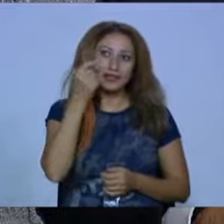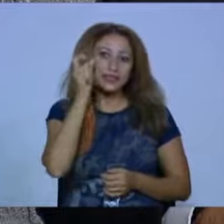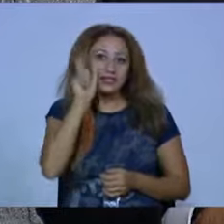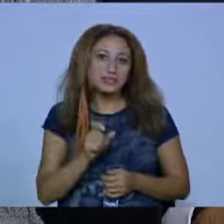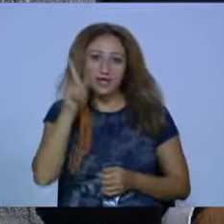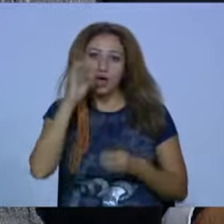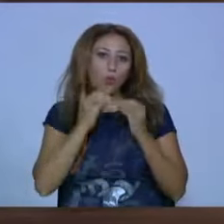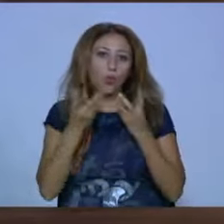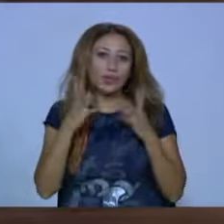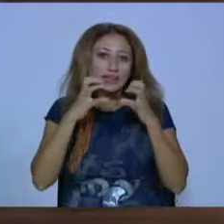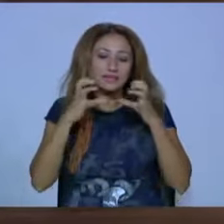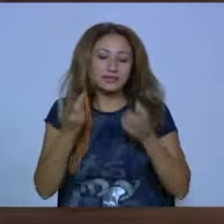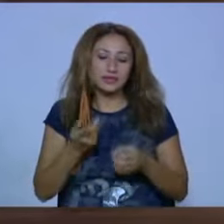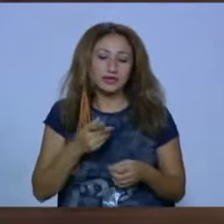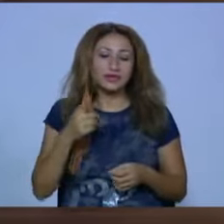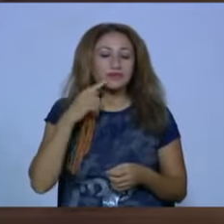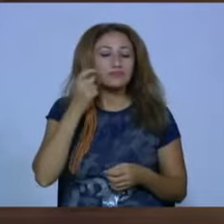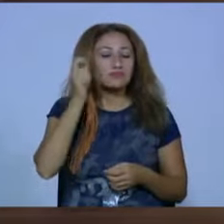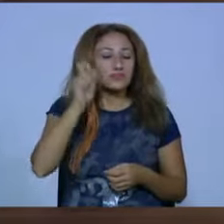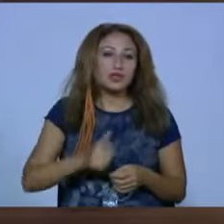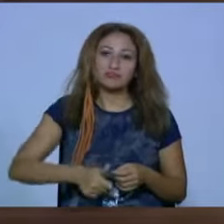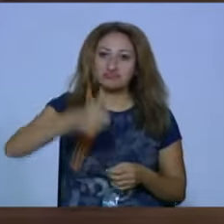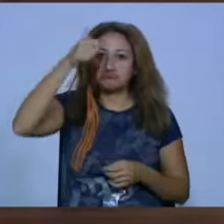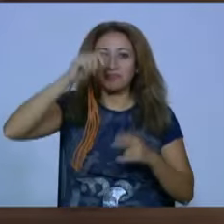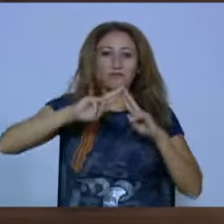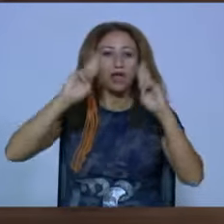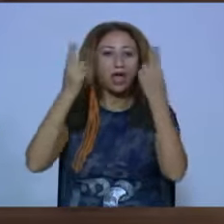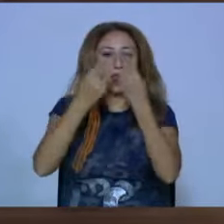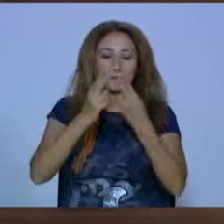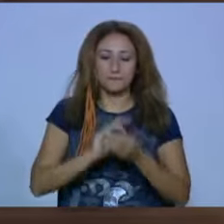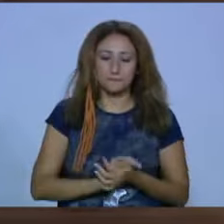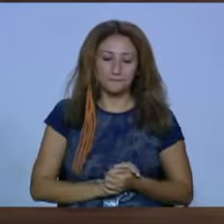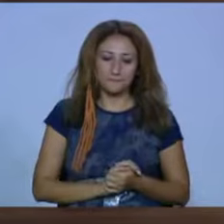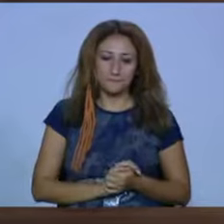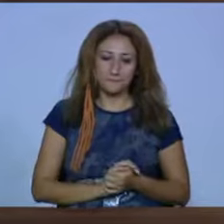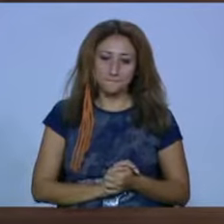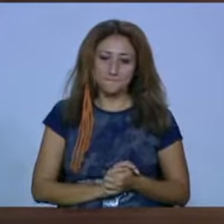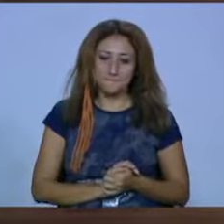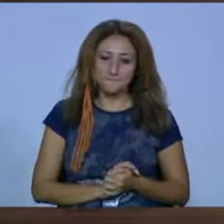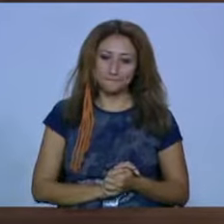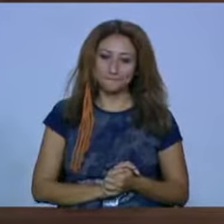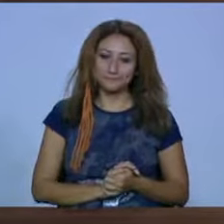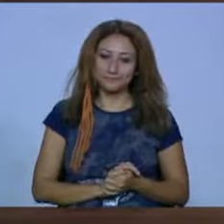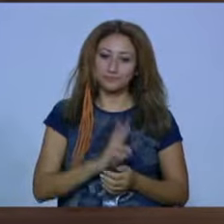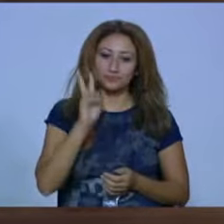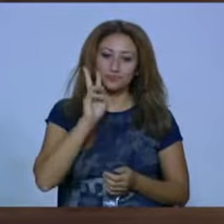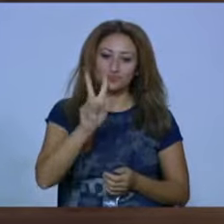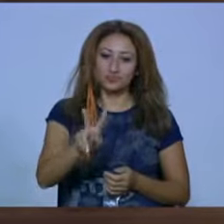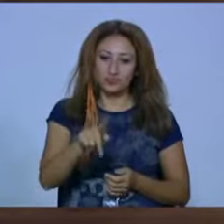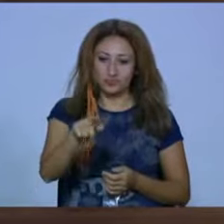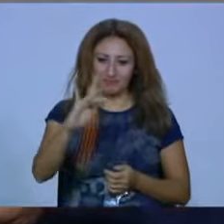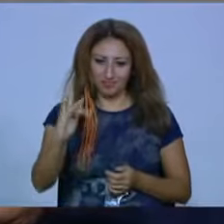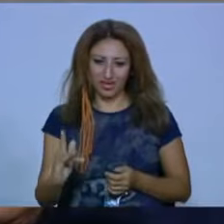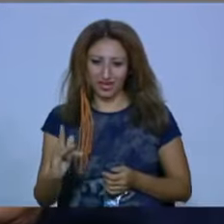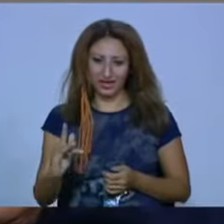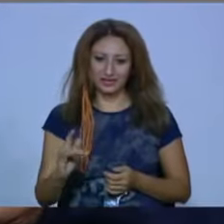اقول كان اجمل بني ادم في الدنيا يعني. يعني تتخيل مثلا حد زي علاء مرسي او